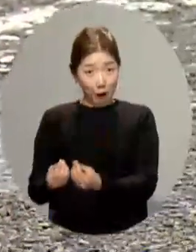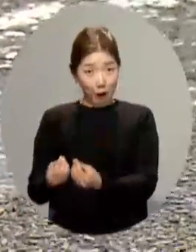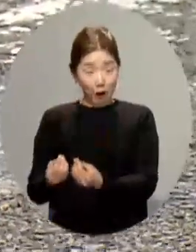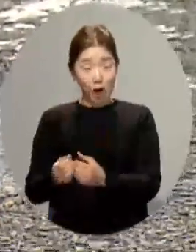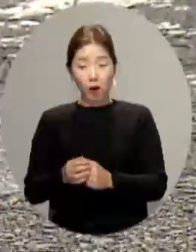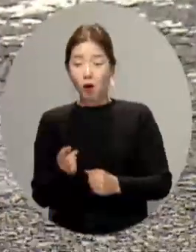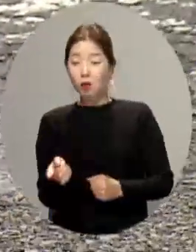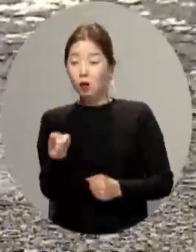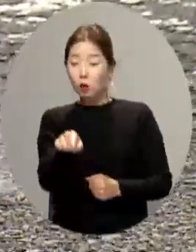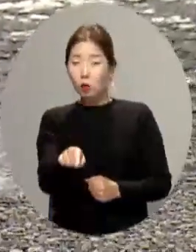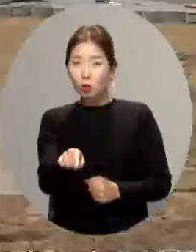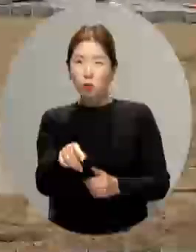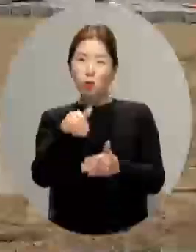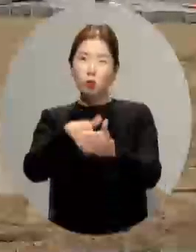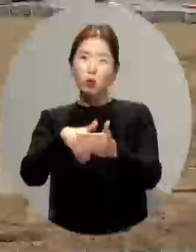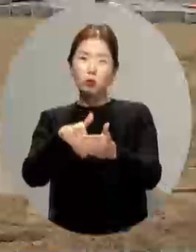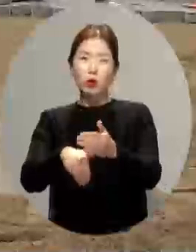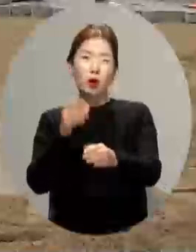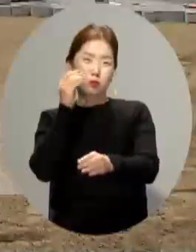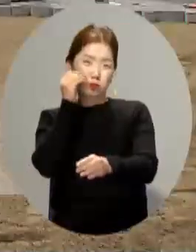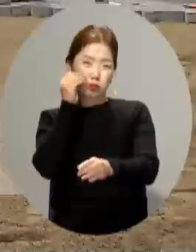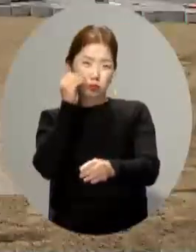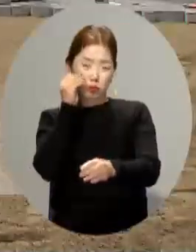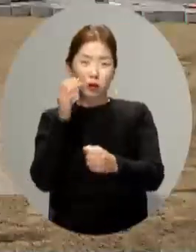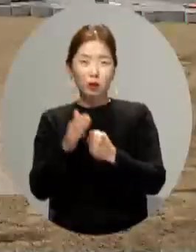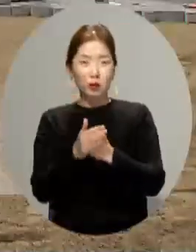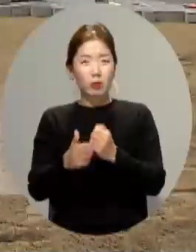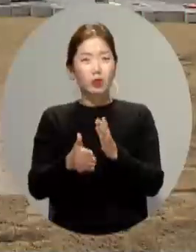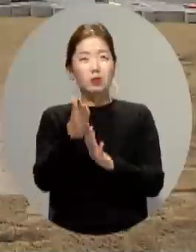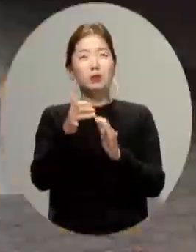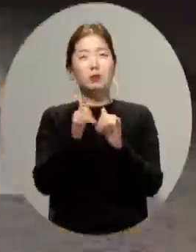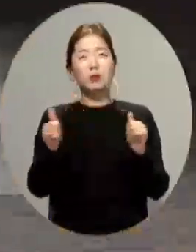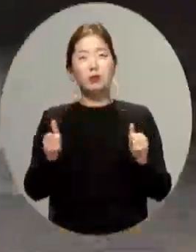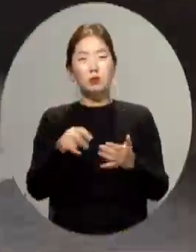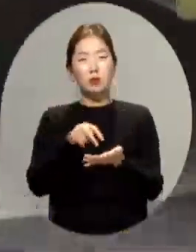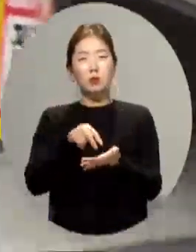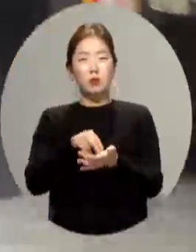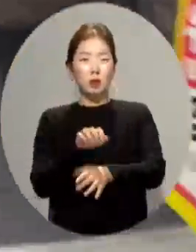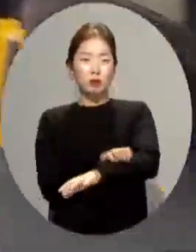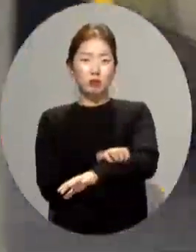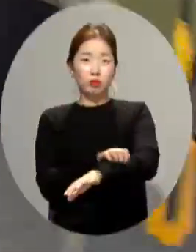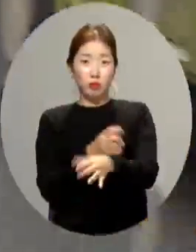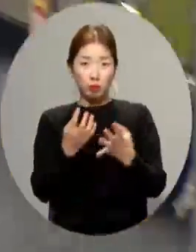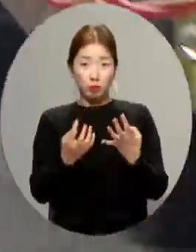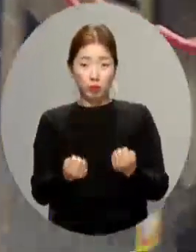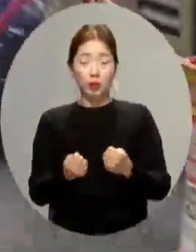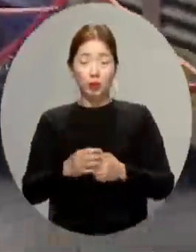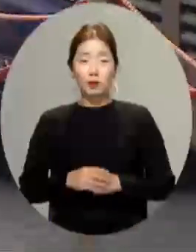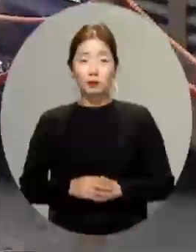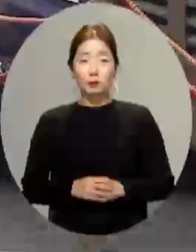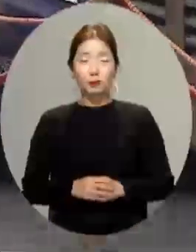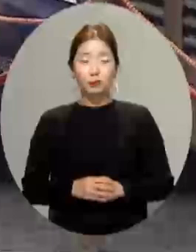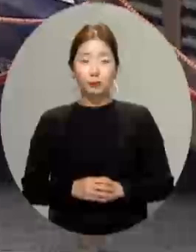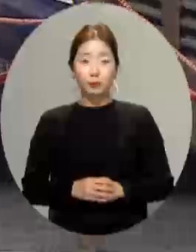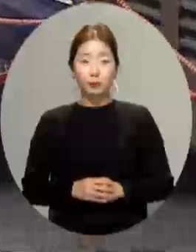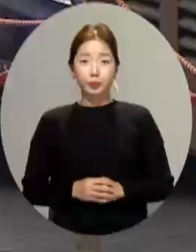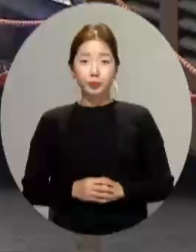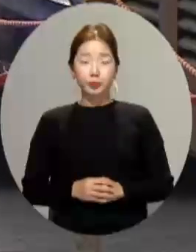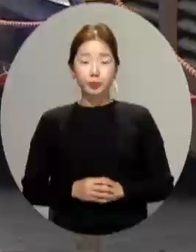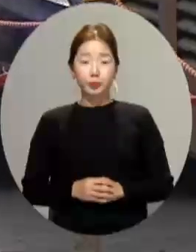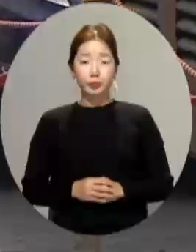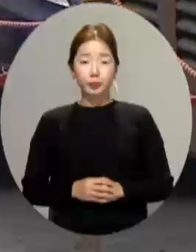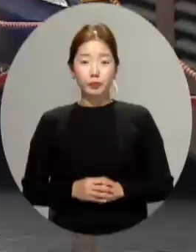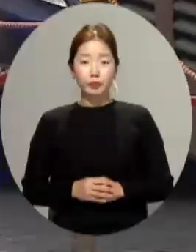싶더니 다른 구간 공사를 남겨두고 있어 시민들로서는 불편이 끊이지 않는 상황이 계속되고 있습니다.